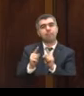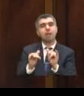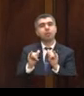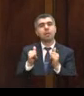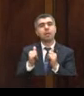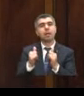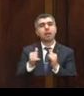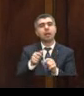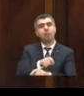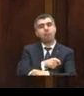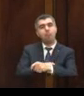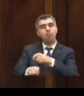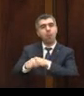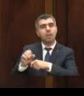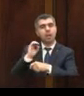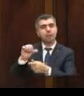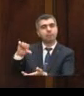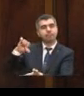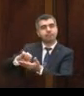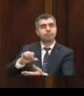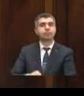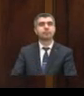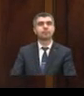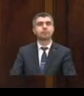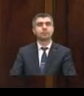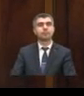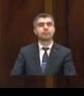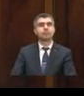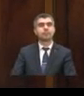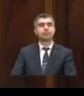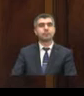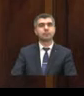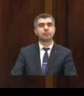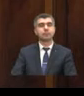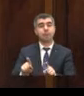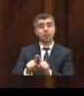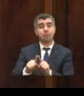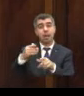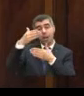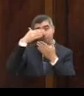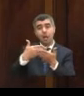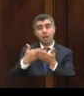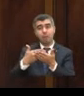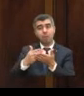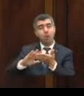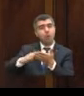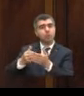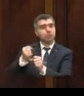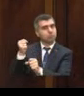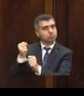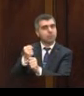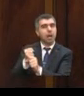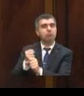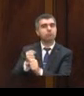لبلادنا وتوابتها الراسخة. لقد راهن المغرب في السراء والضراء على